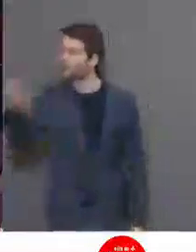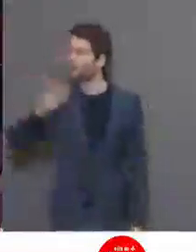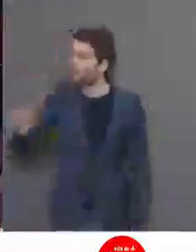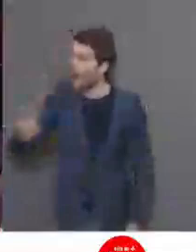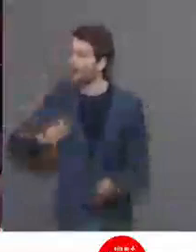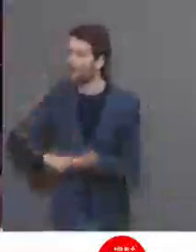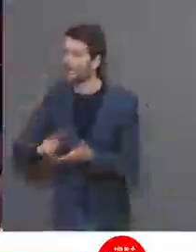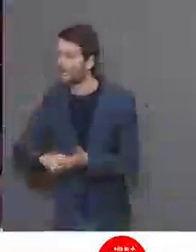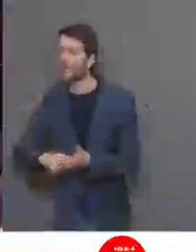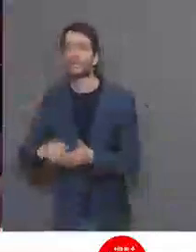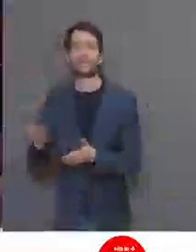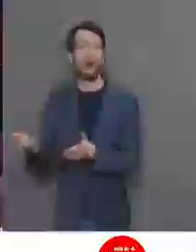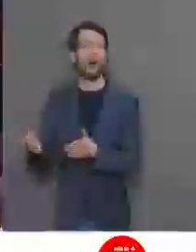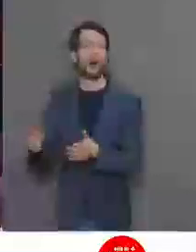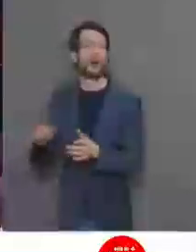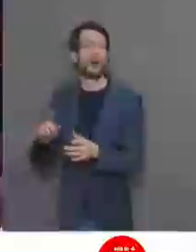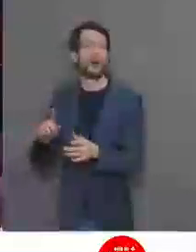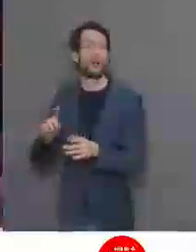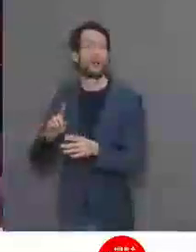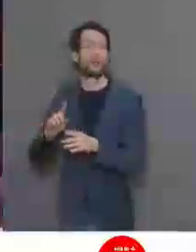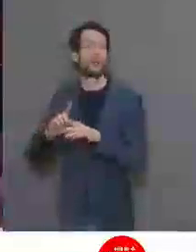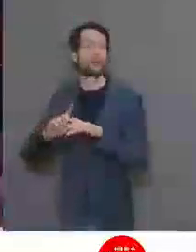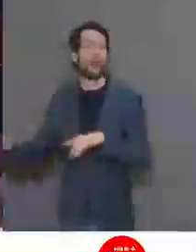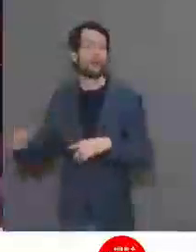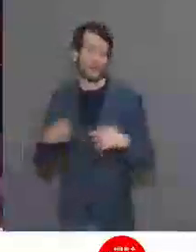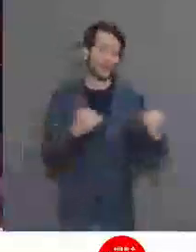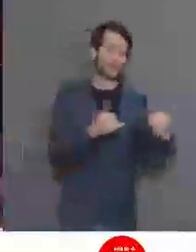dire cela. Donc, ce n'est pas le cas des conseils de quartier.